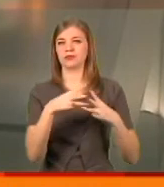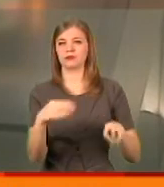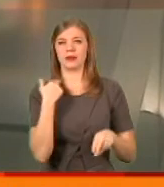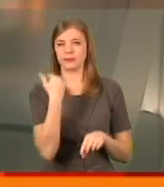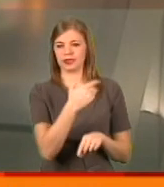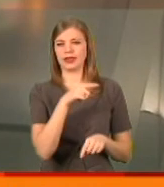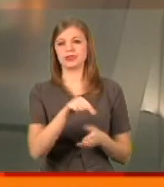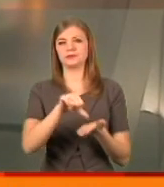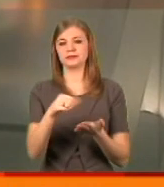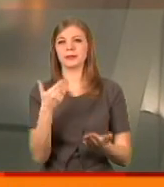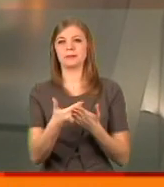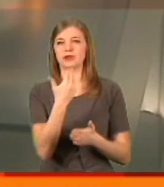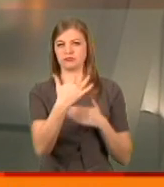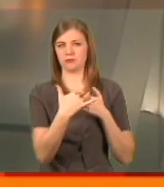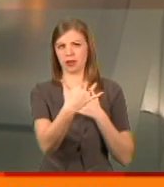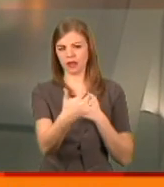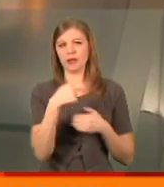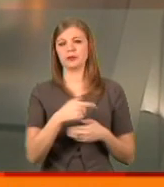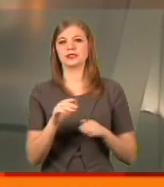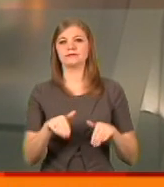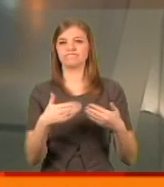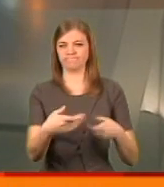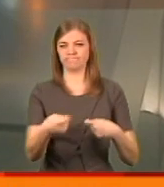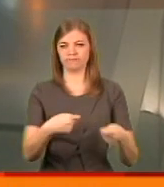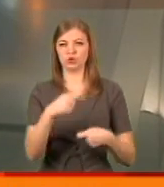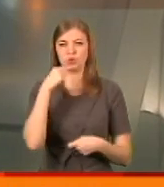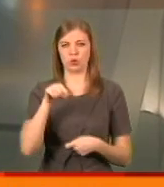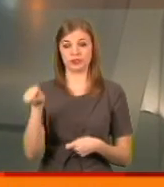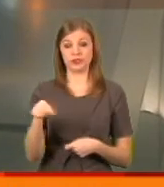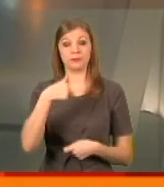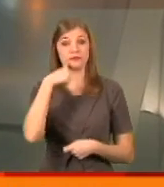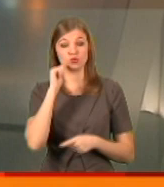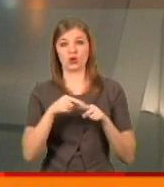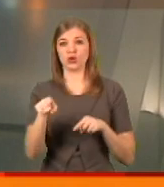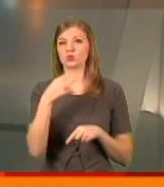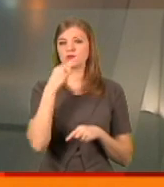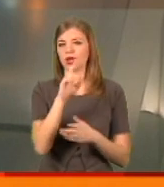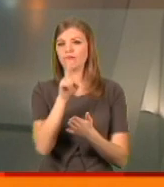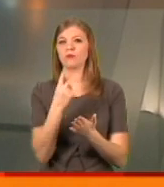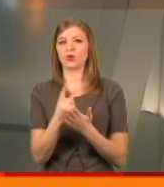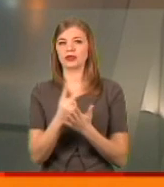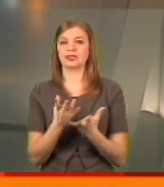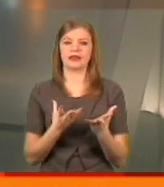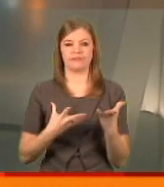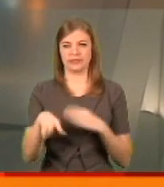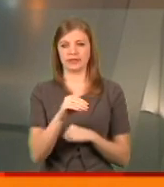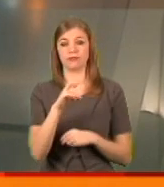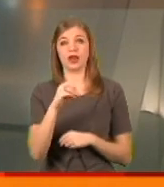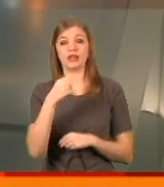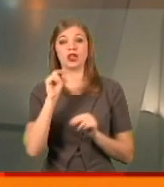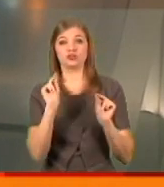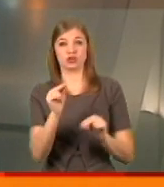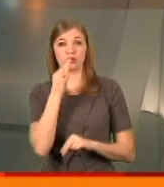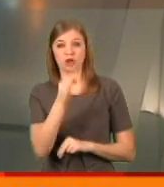Вона виступає перед тамтешнім парламентом, висуває ультиматум Росії. Вчора ось цю заяву показали всі. Втім, щиро